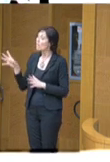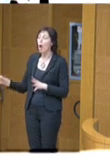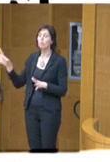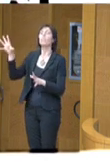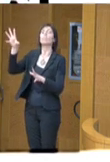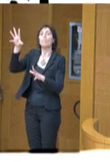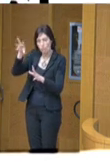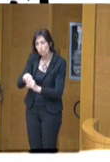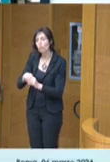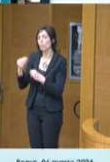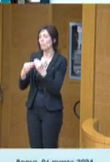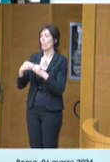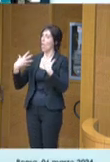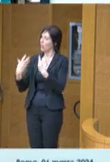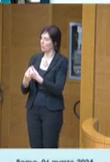questo bambino